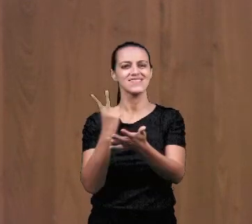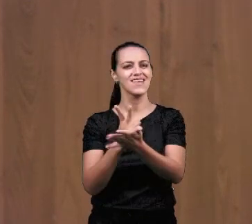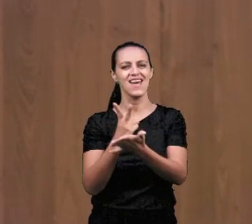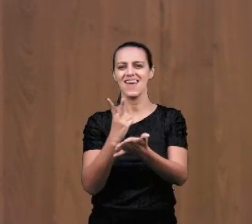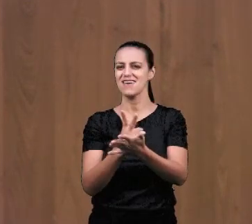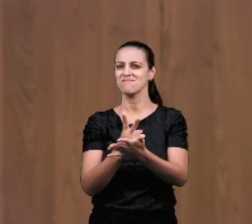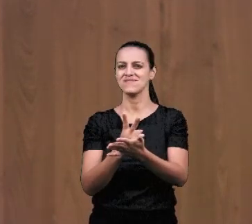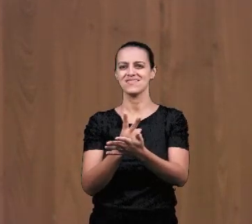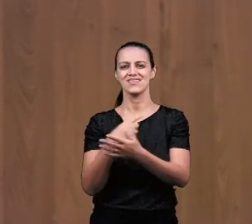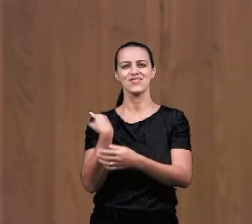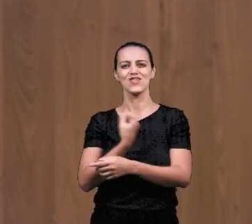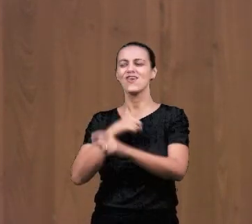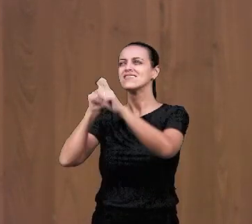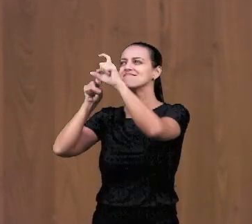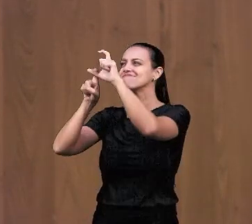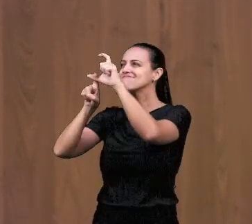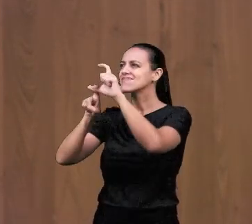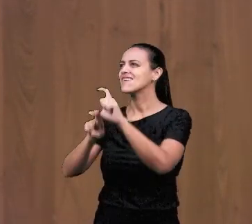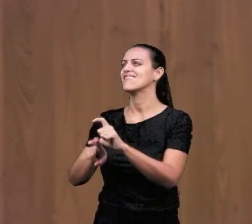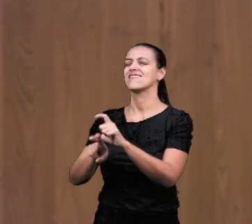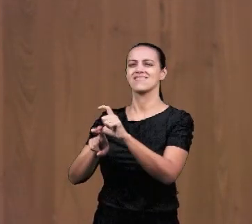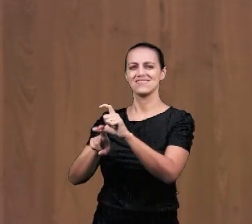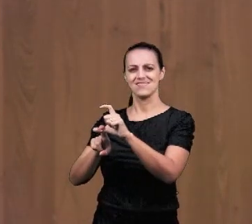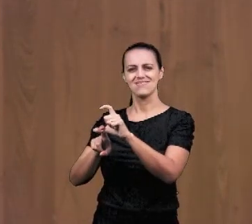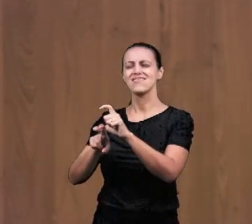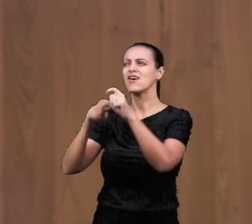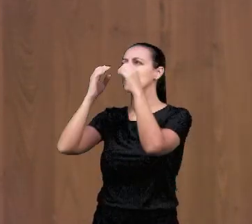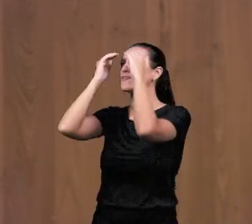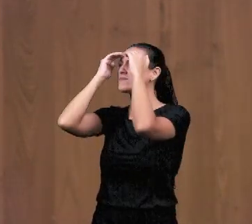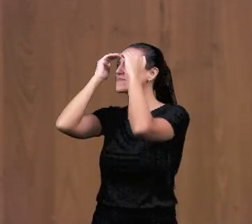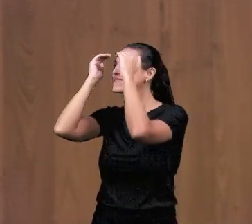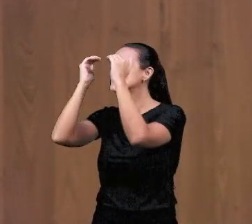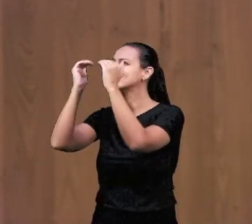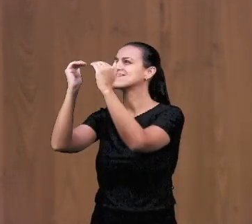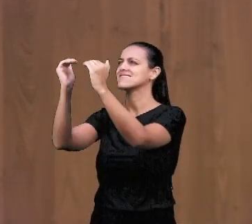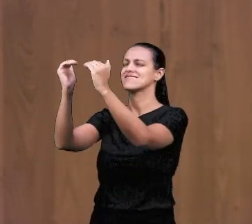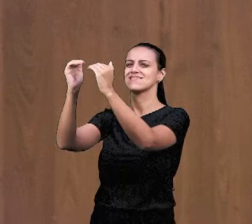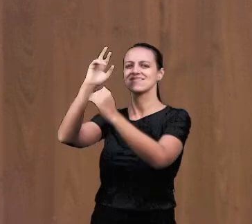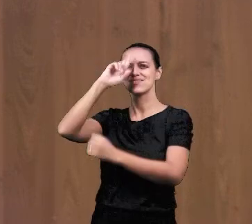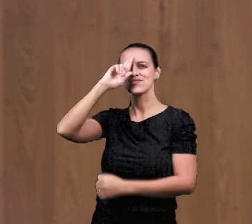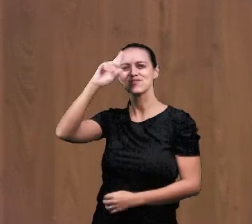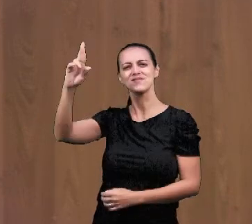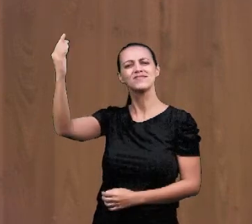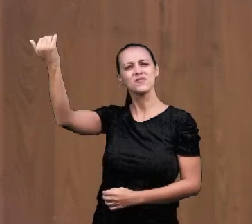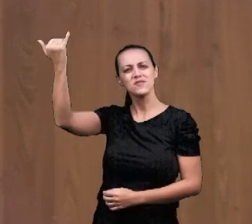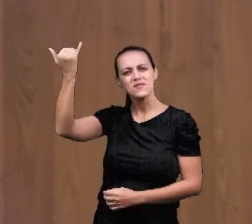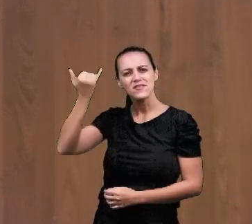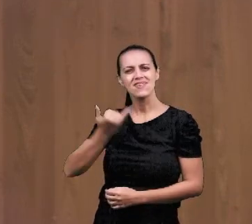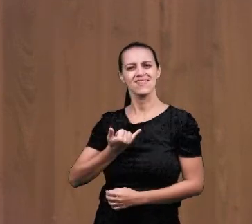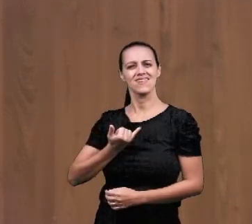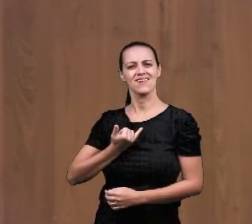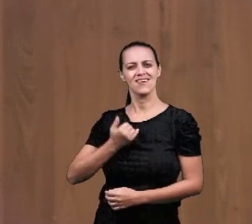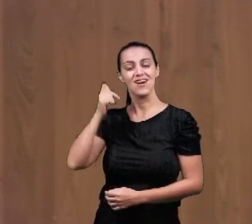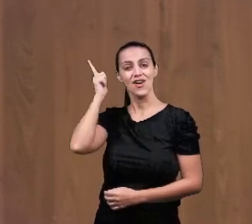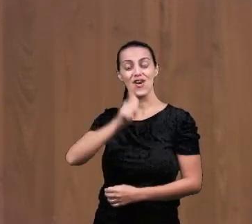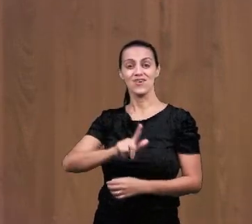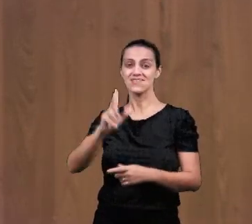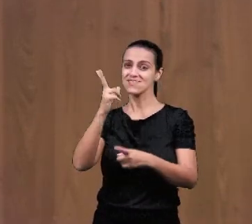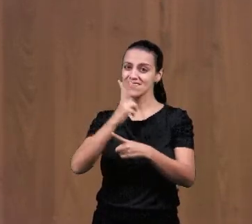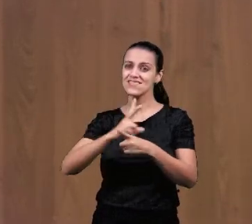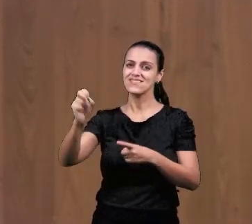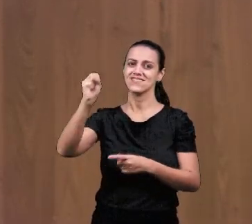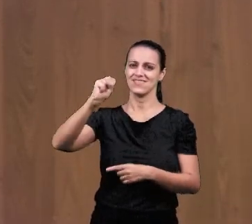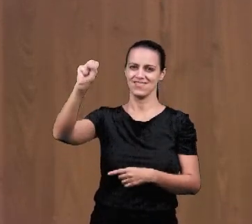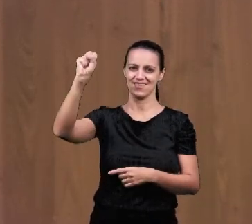dans la dépendance du Seigneur, en obéissance, en écoutant la voix du Seigneur, nous sommes victorieux.